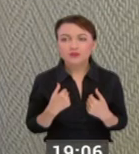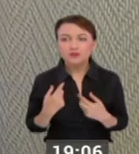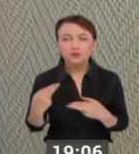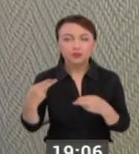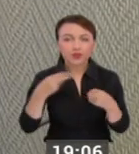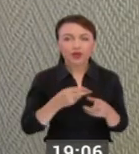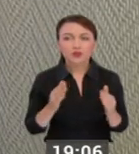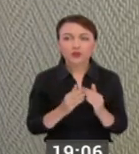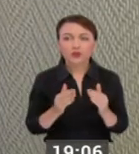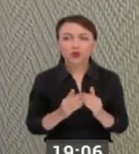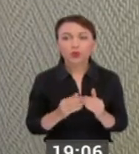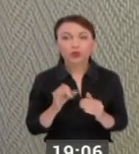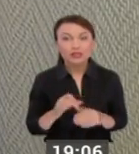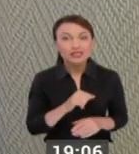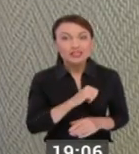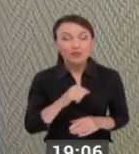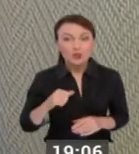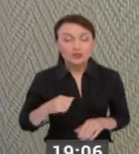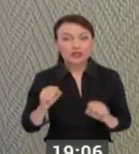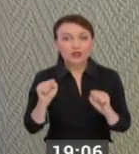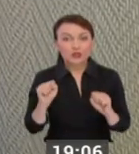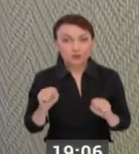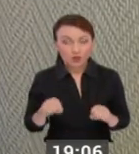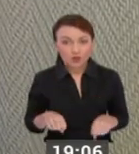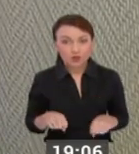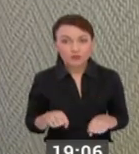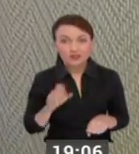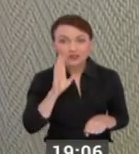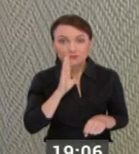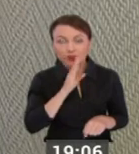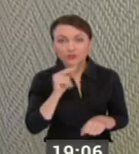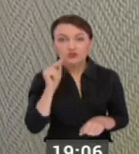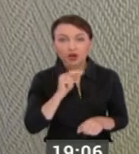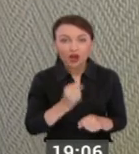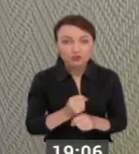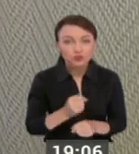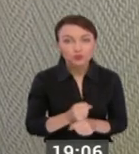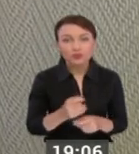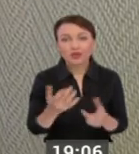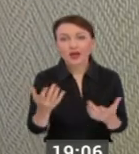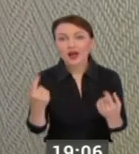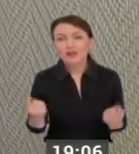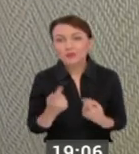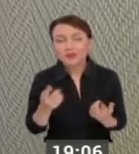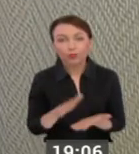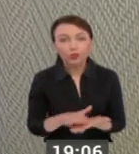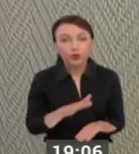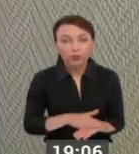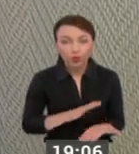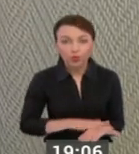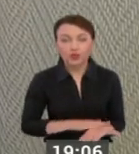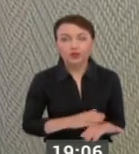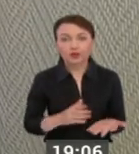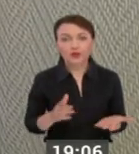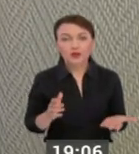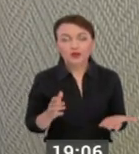приїхала додому і самостійно змогла нам з мамою зробити чай і якісь елементарні бутерброди, а